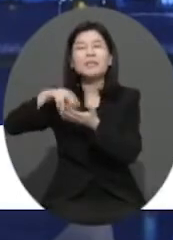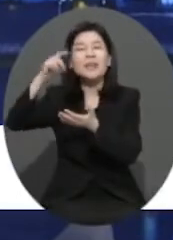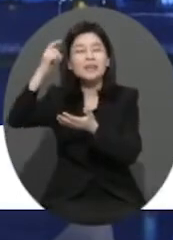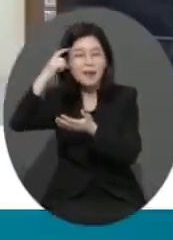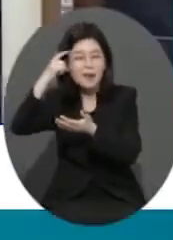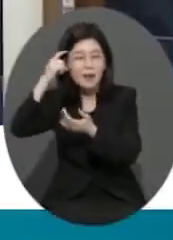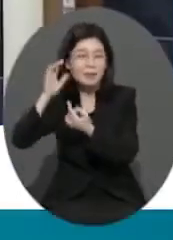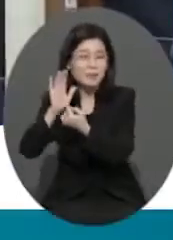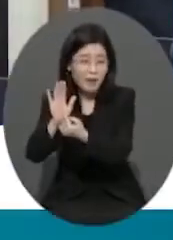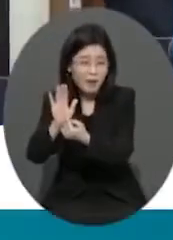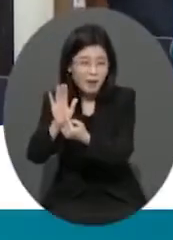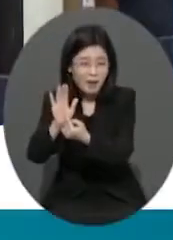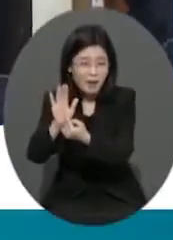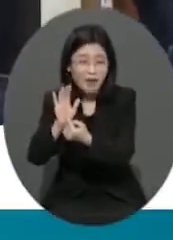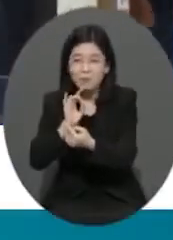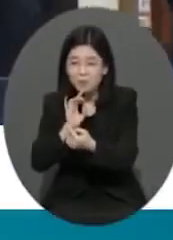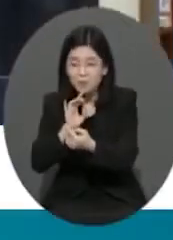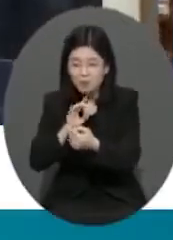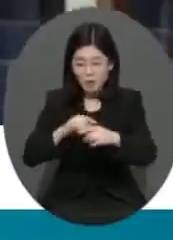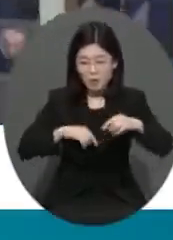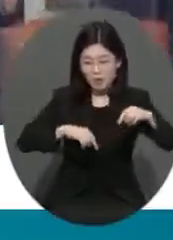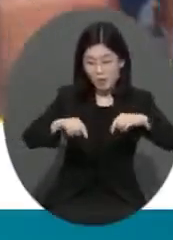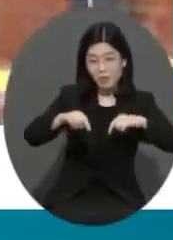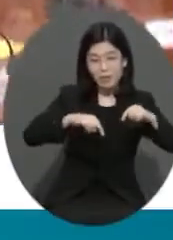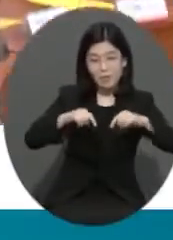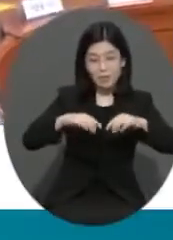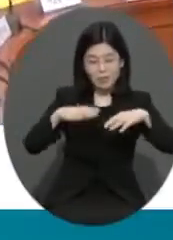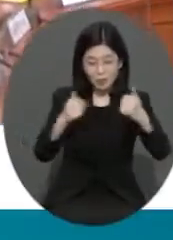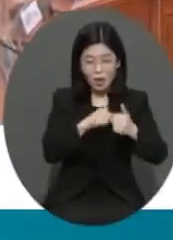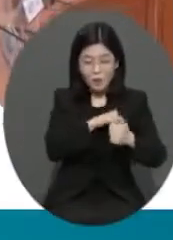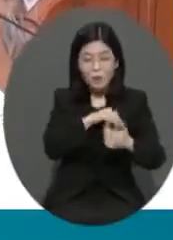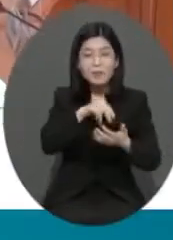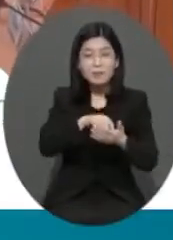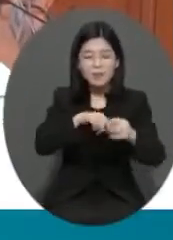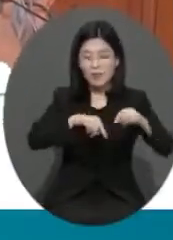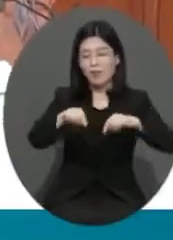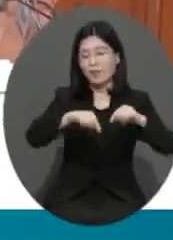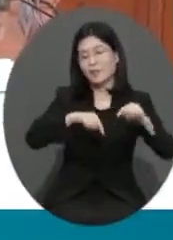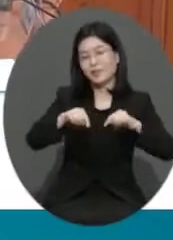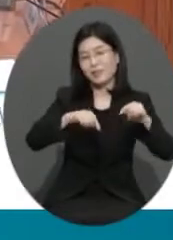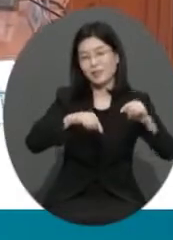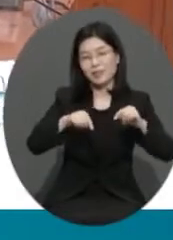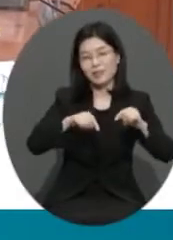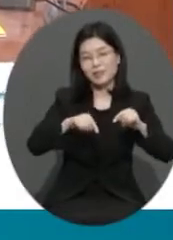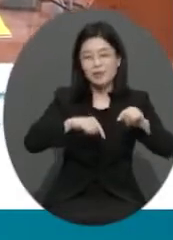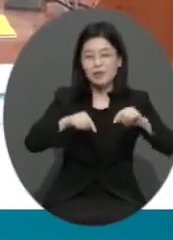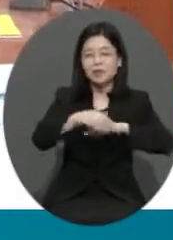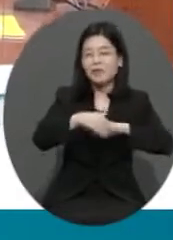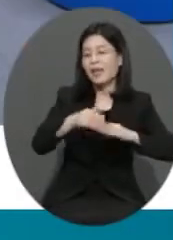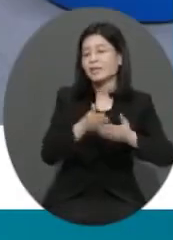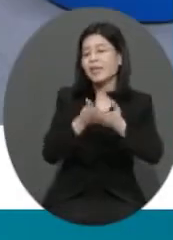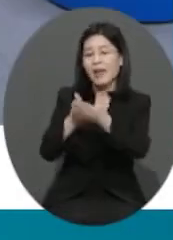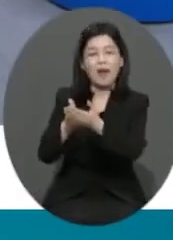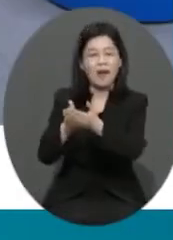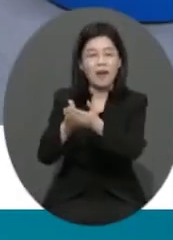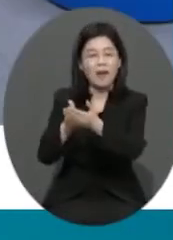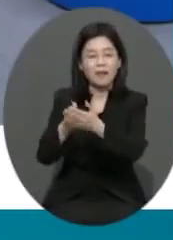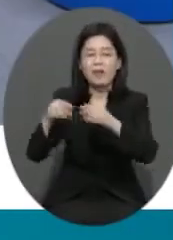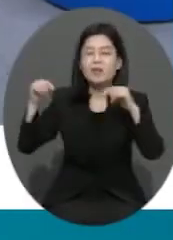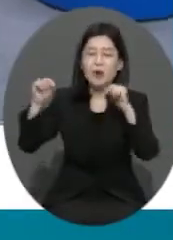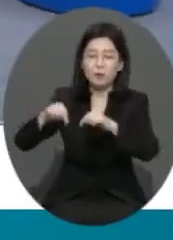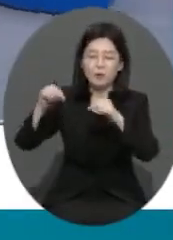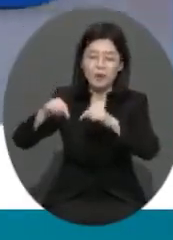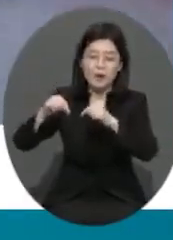정치를 하는 사람 입장에서 정책을 제시를 하는 거죠 어이 양쪽에는 협상 이라는 것이 남아 있기 때문에 충분히 협상이